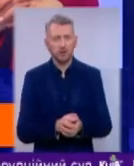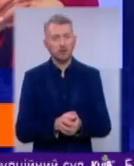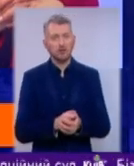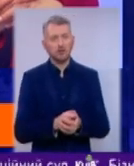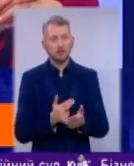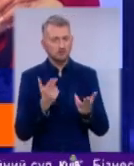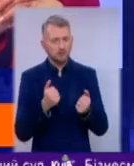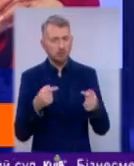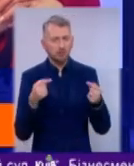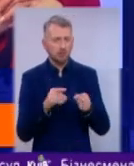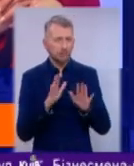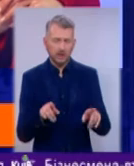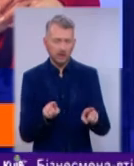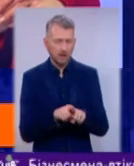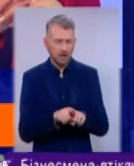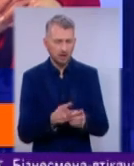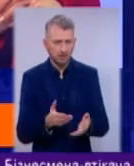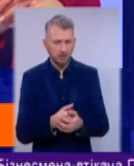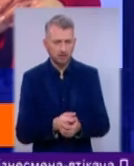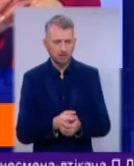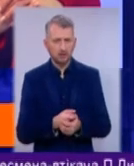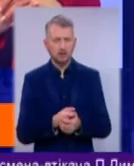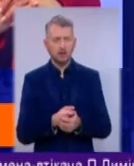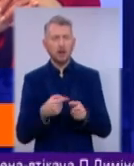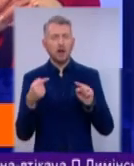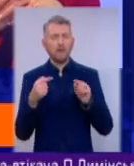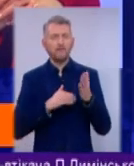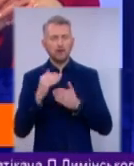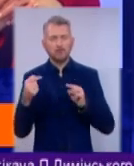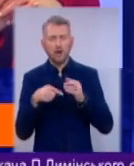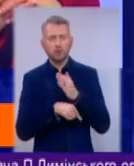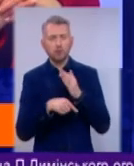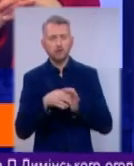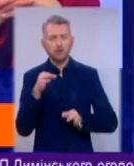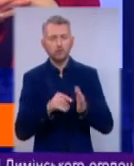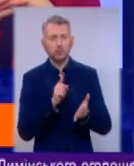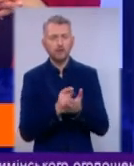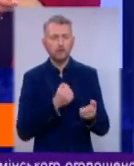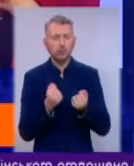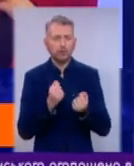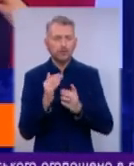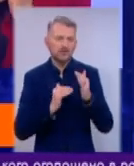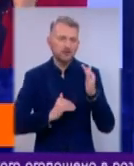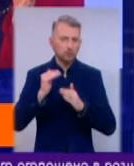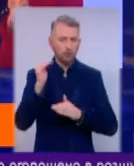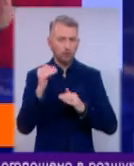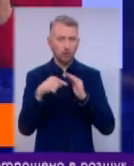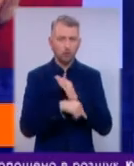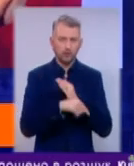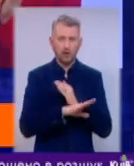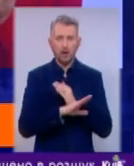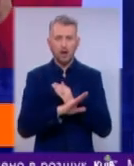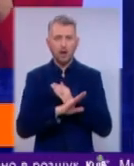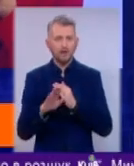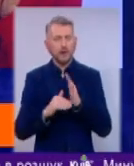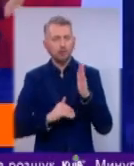Однозначно тільки так. Тобто Вищий антикорупційний суд повинен боротися з топ-корупцією, а не з